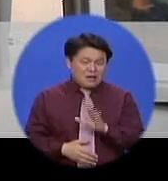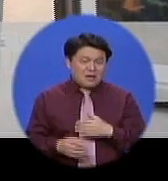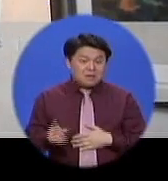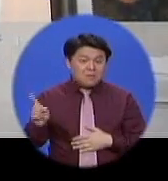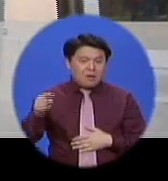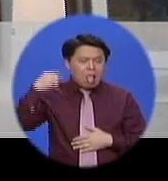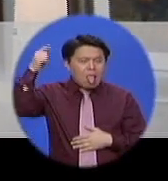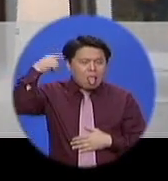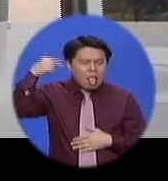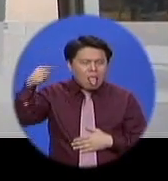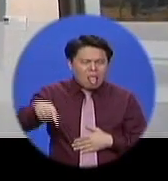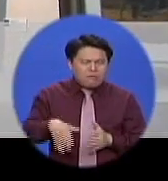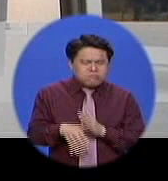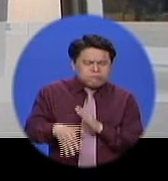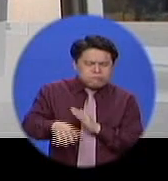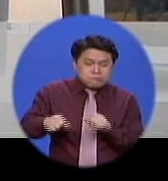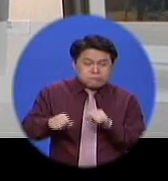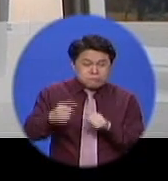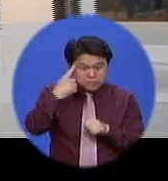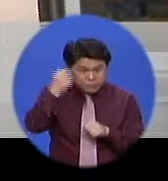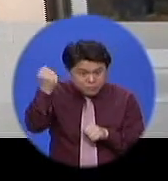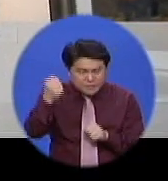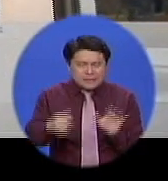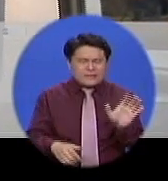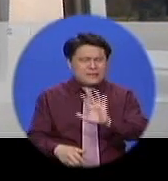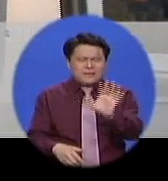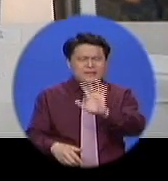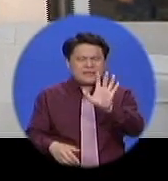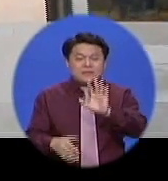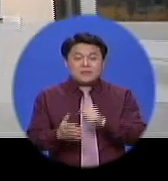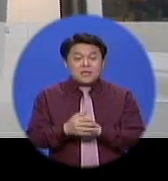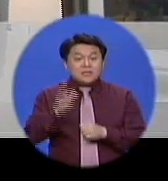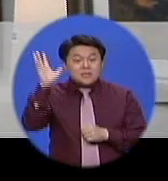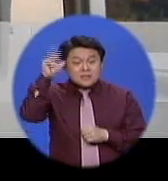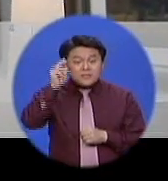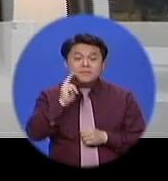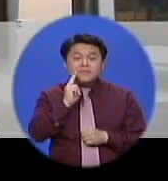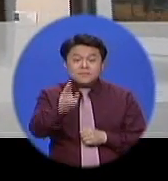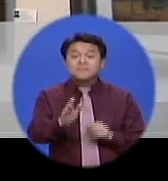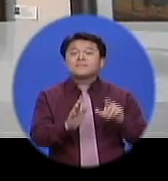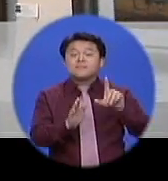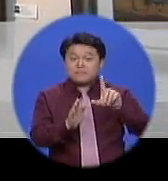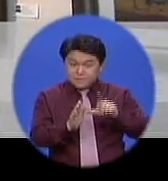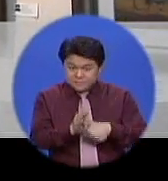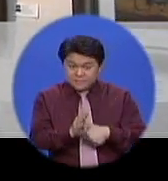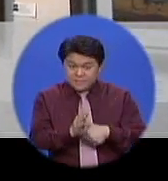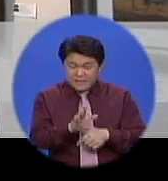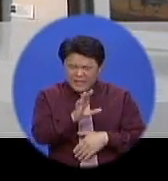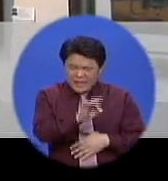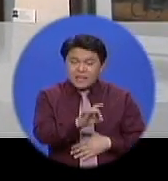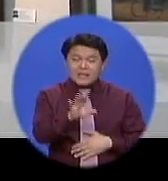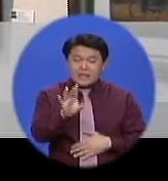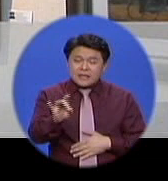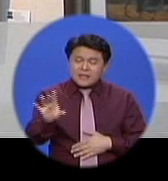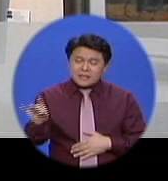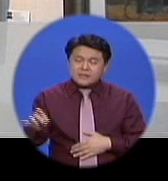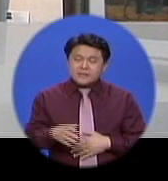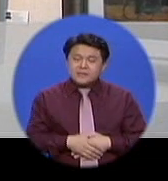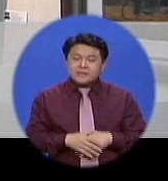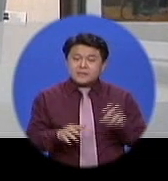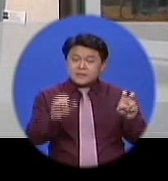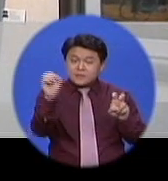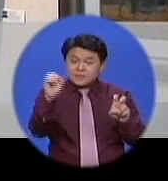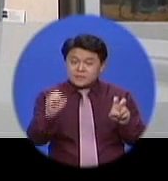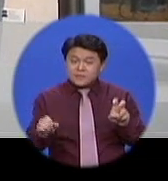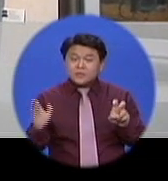정신 나가서 엉뚱한 행동이나 하고 하는데, 사실 그 치매가 이제 심하게 되면은 그 중에 한 20%